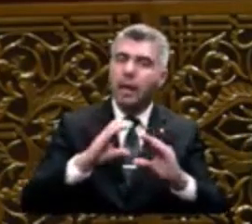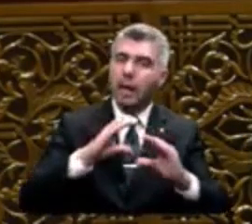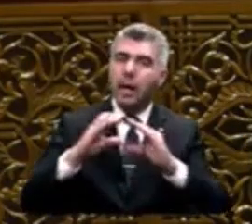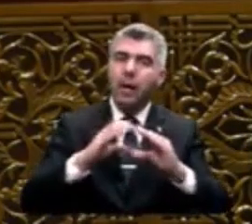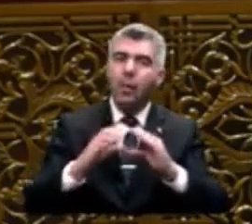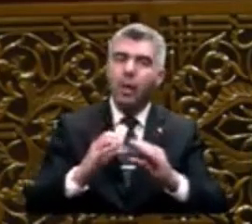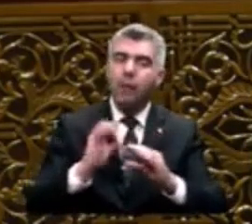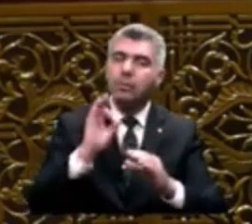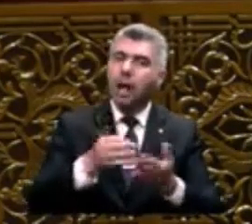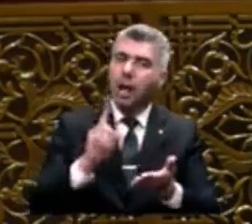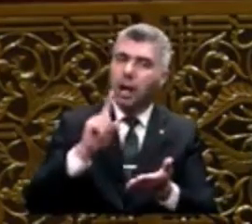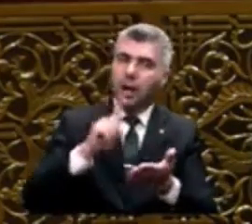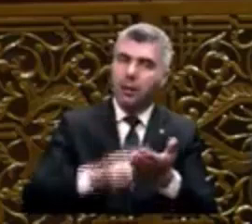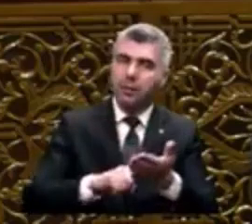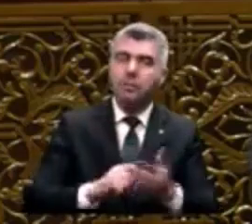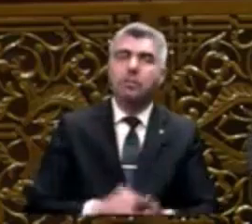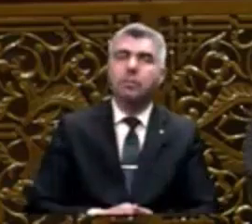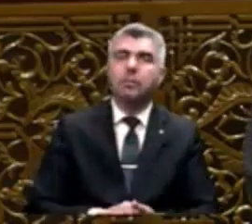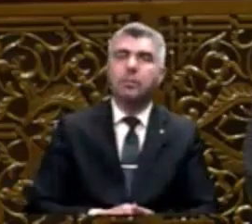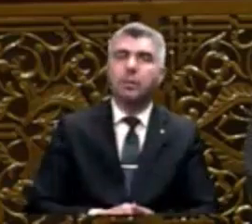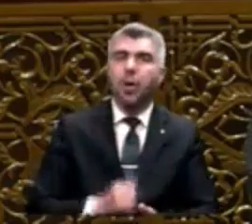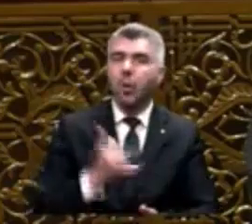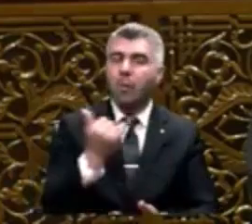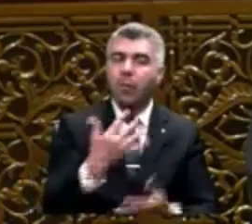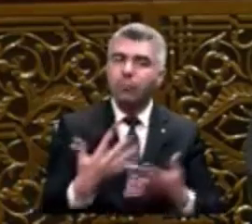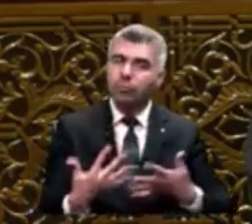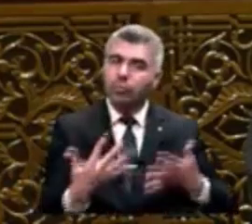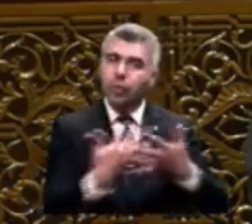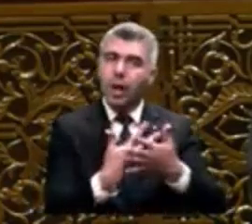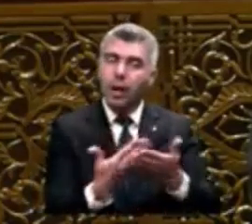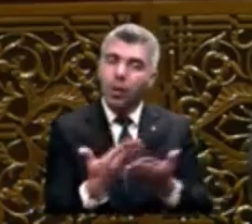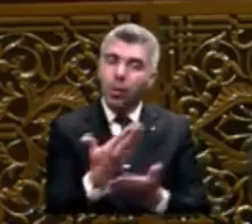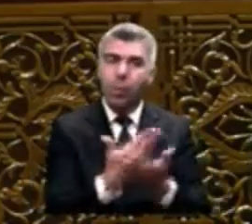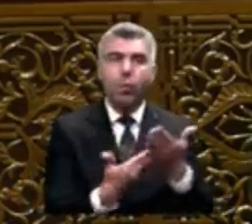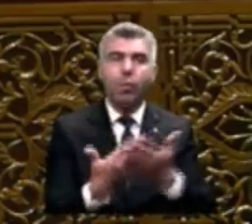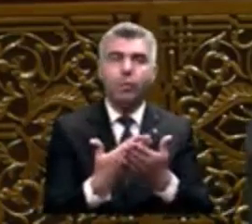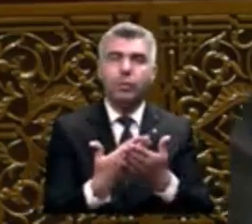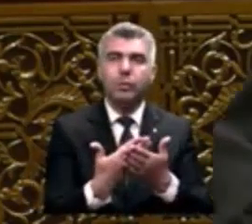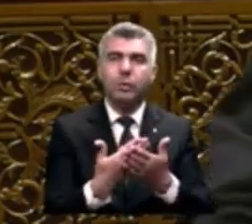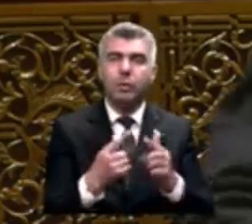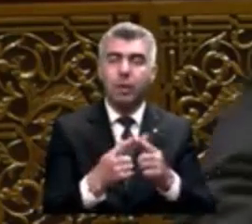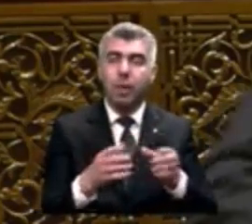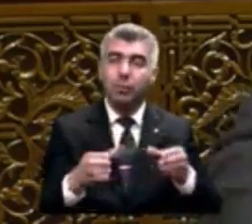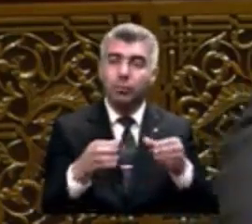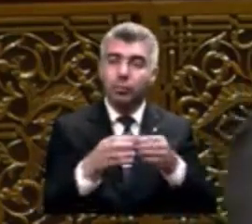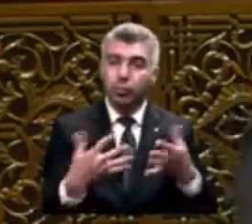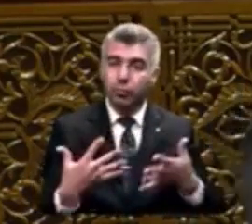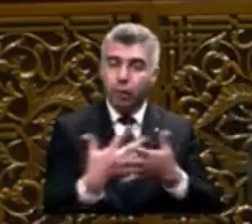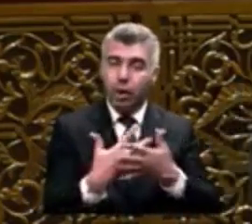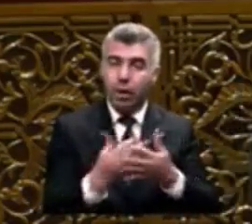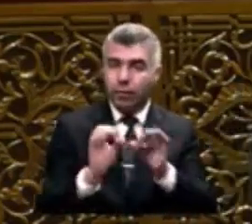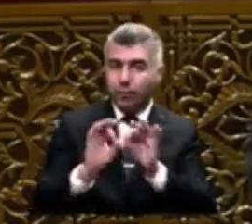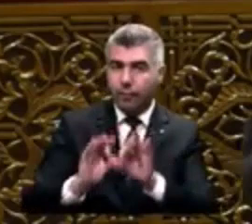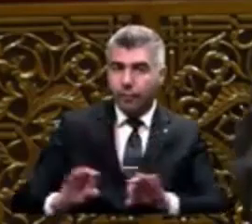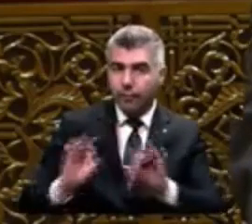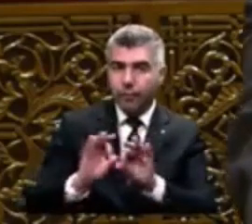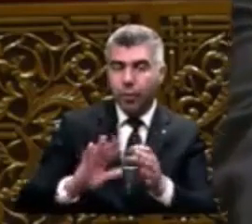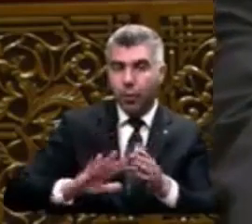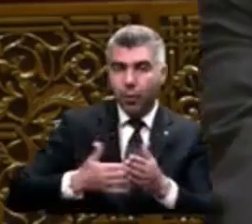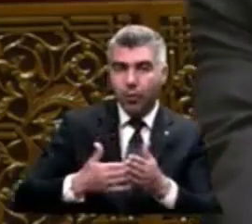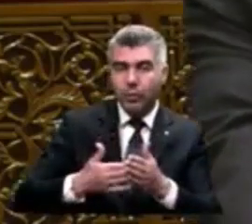جديد السيد الوزير على قاعده اشراك الجميع، لان الا ما شاركتوش الجميع اكيد ربما